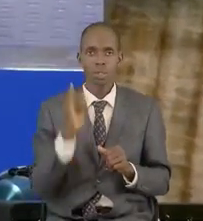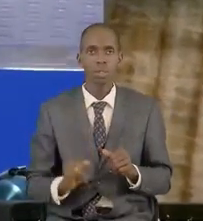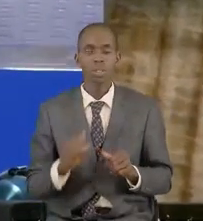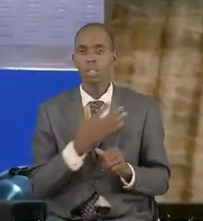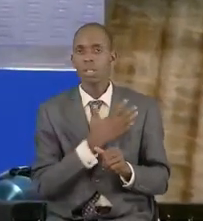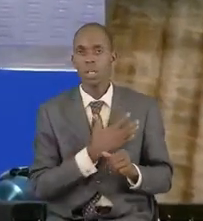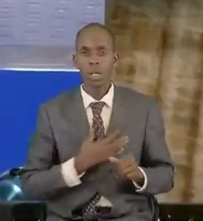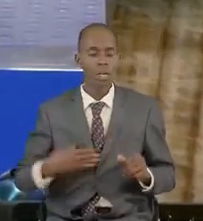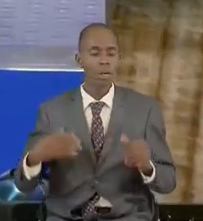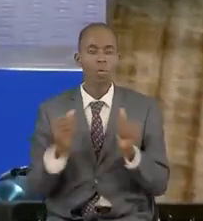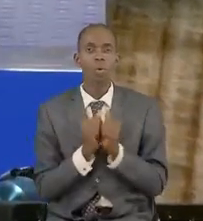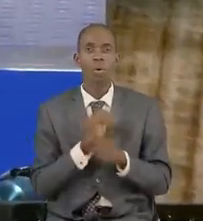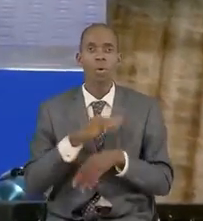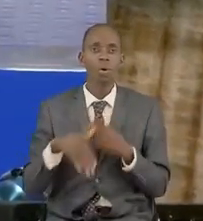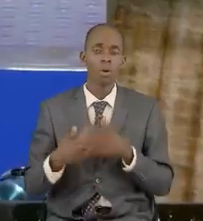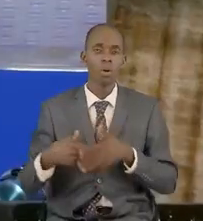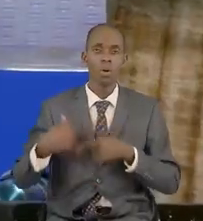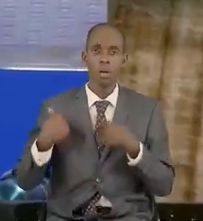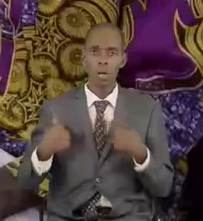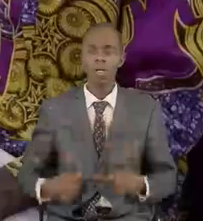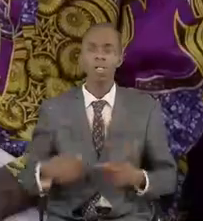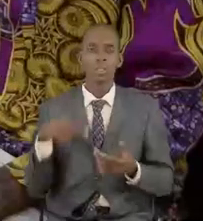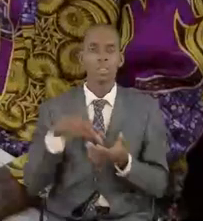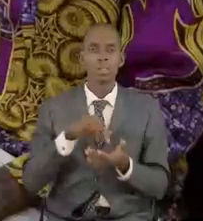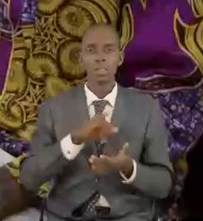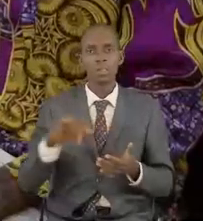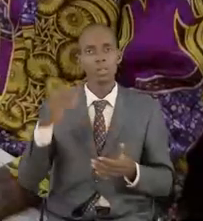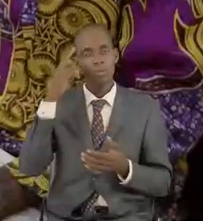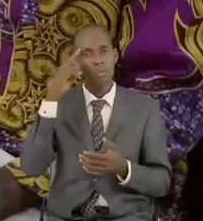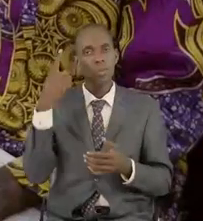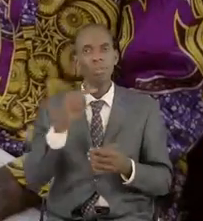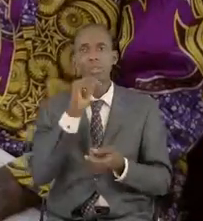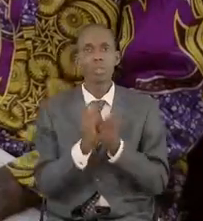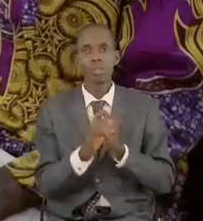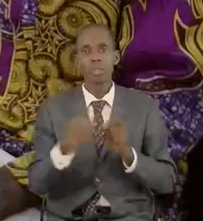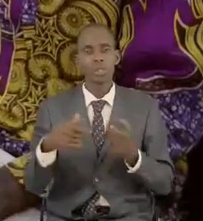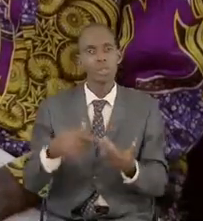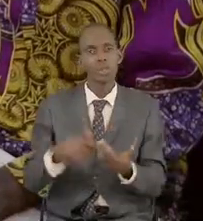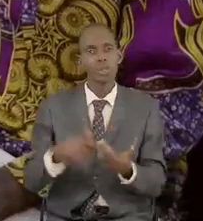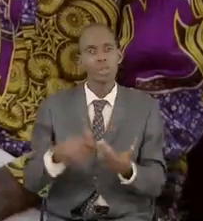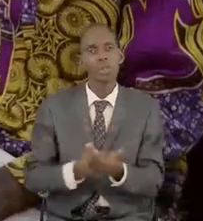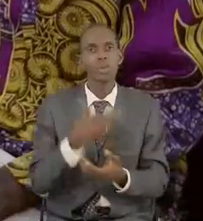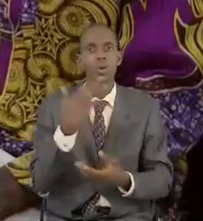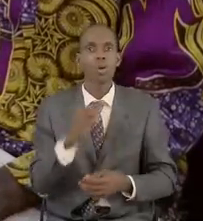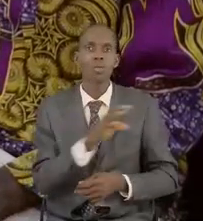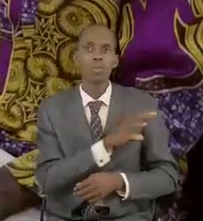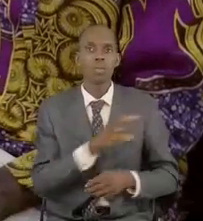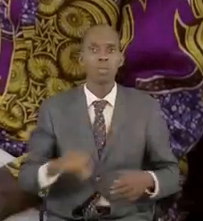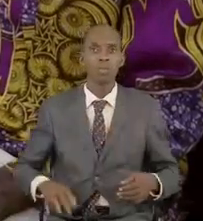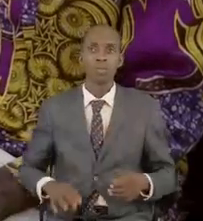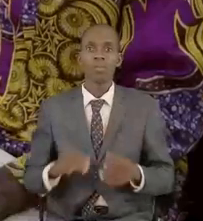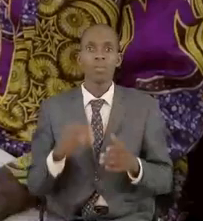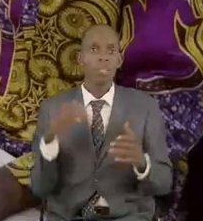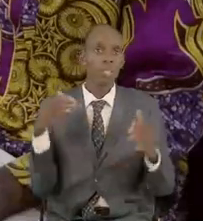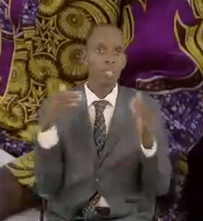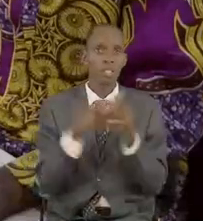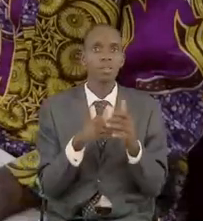et avec passion combattre avec ferveur pour l'Évangile immuable de Christ